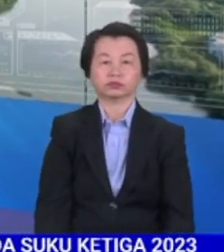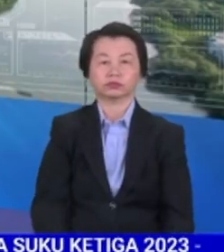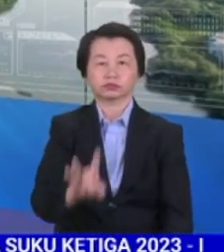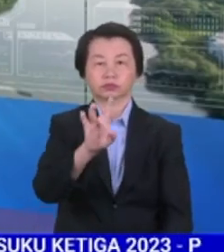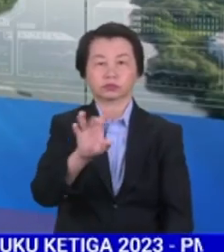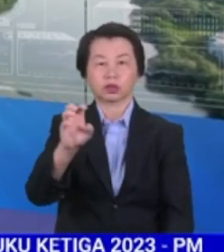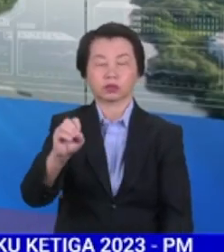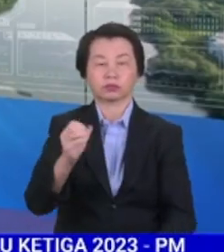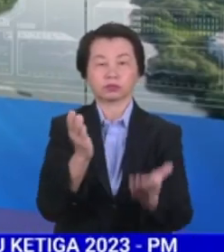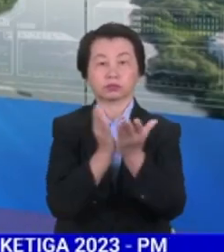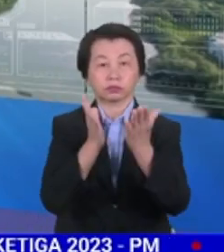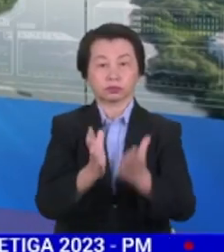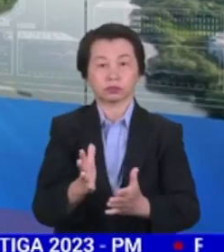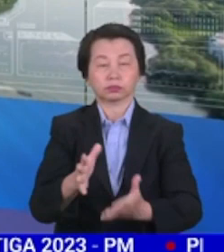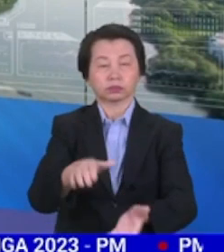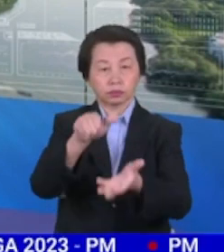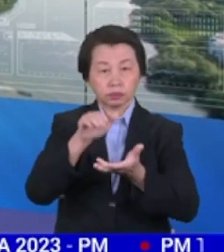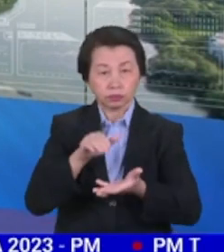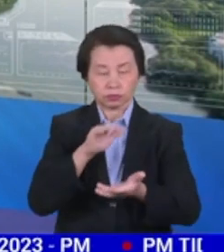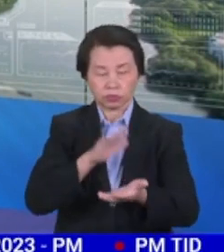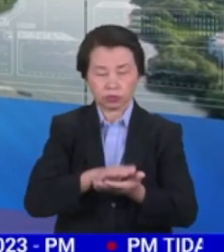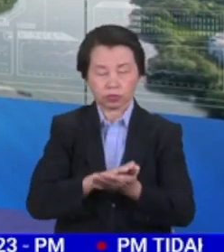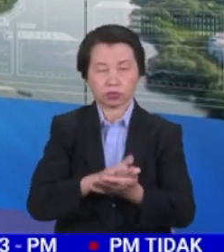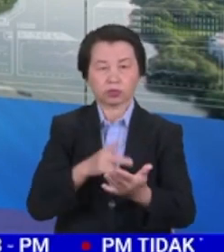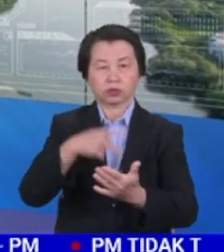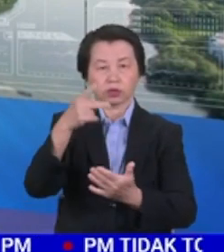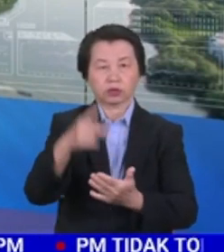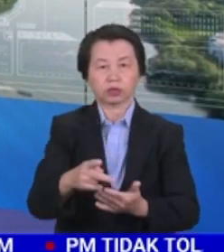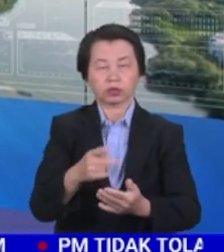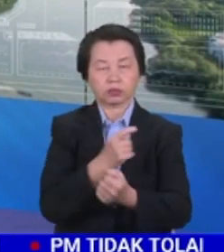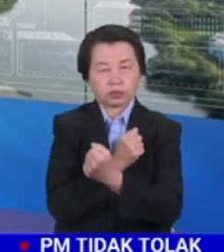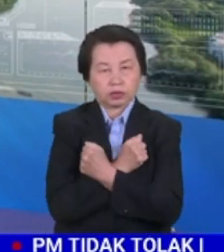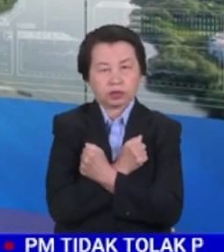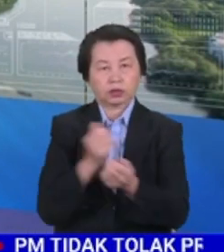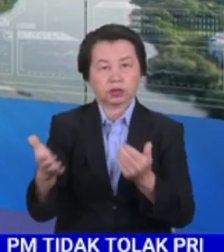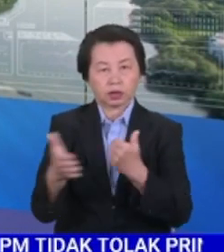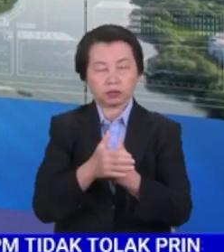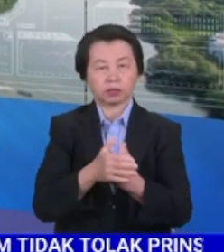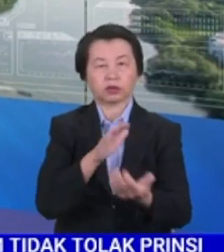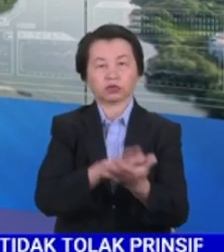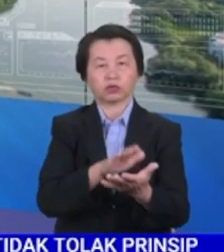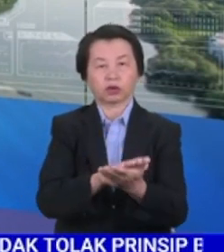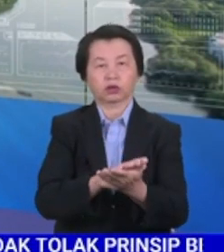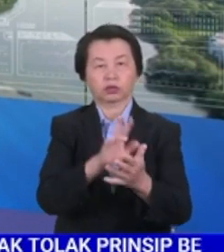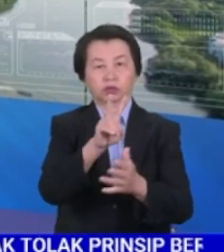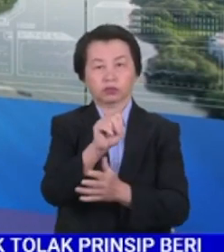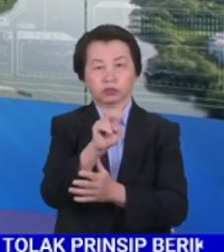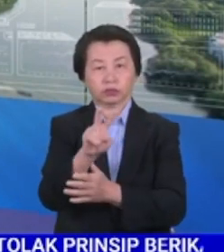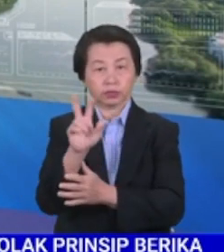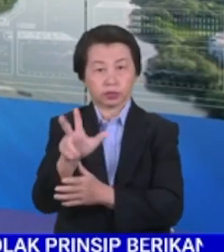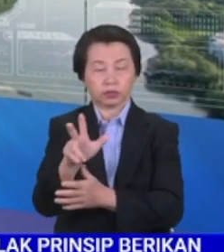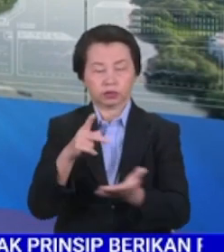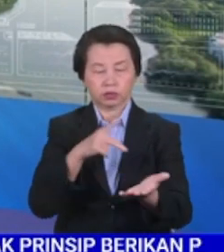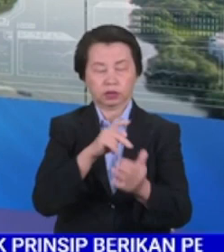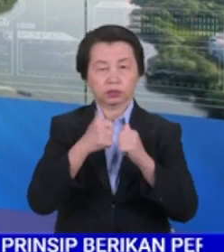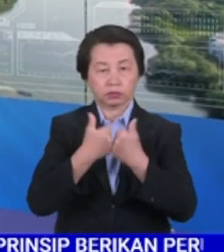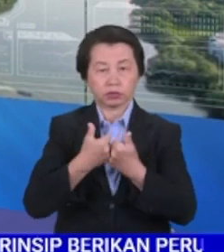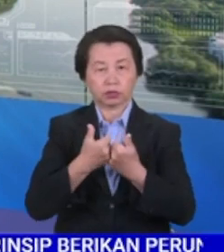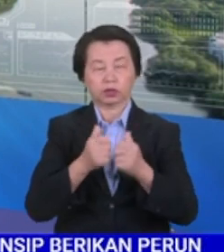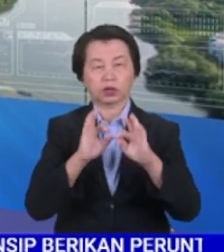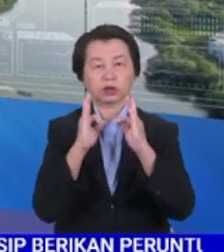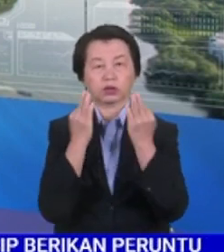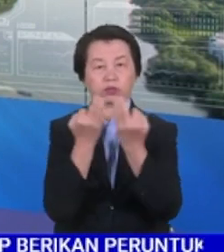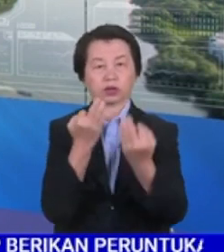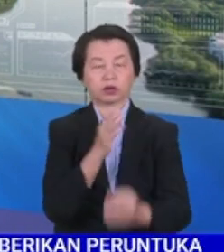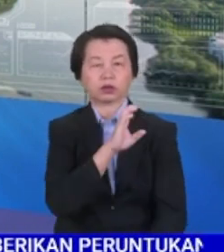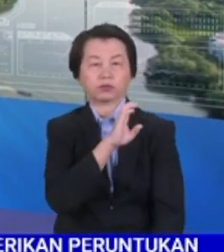80 pelajar menerima sumbangan persekolahan sempena program Jalinan Kasih Kembali ke Sekolah 2023. Persatuan Keluarga Polis